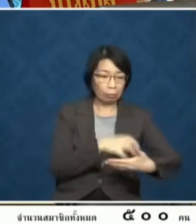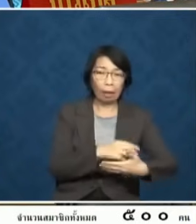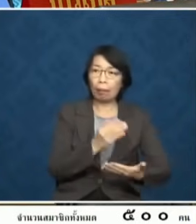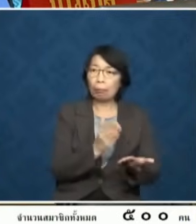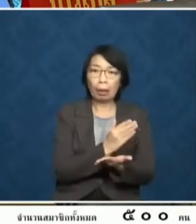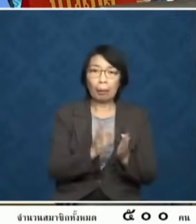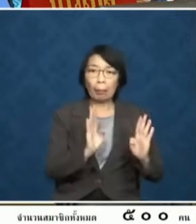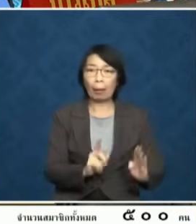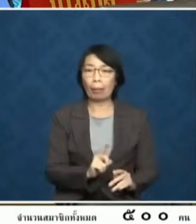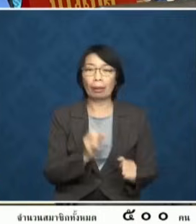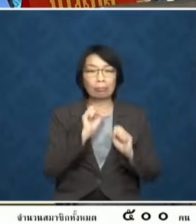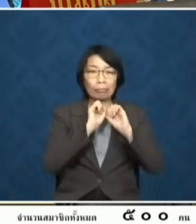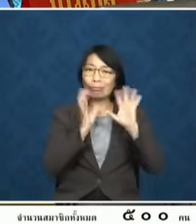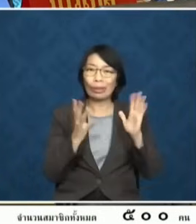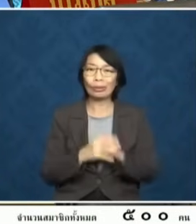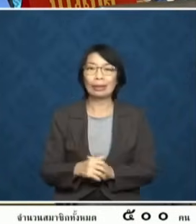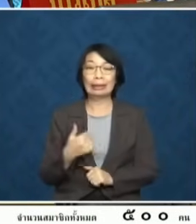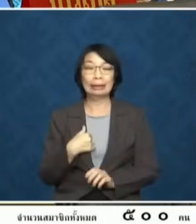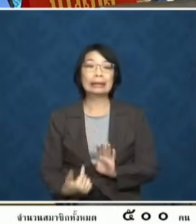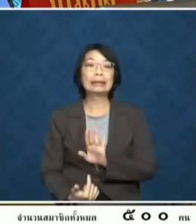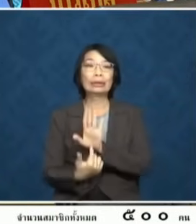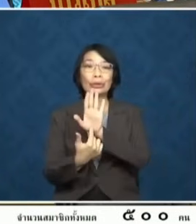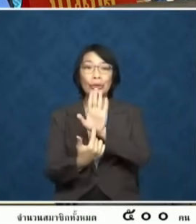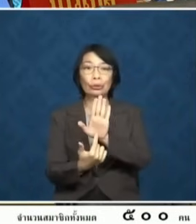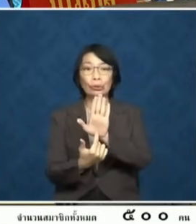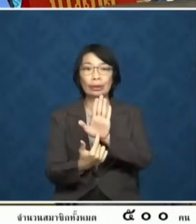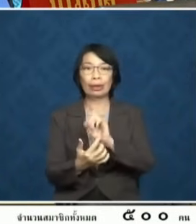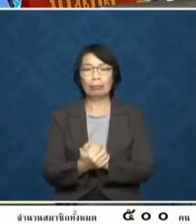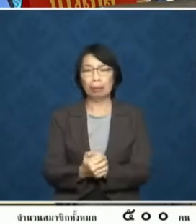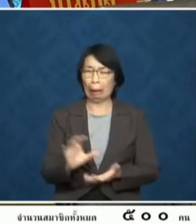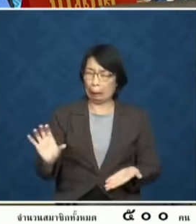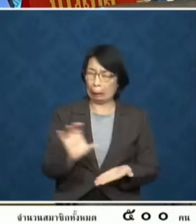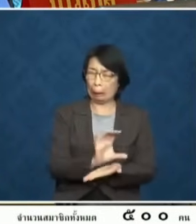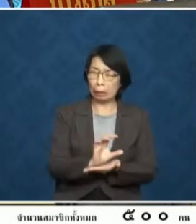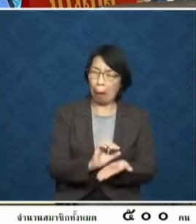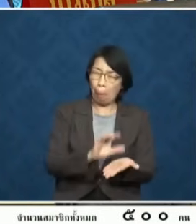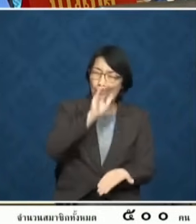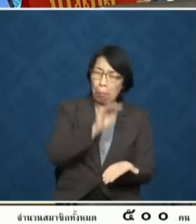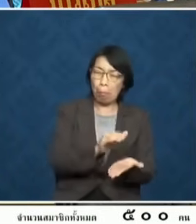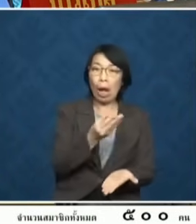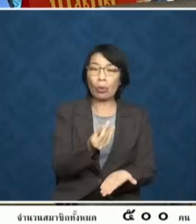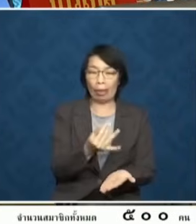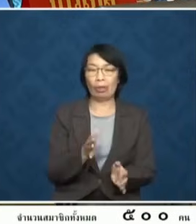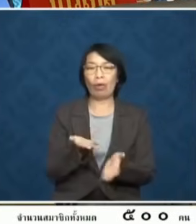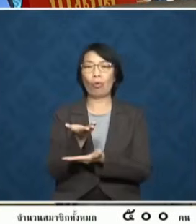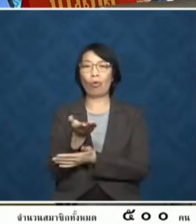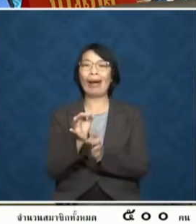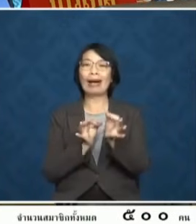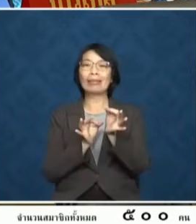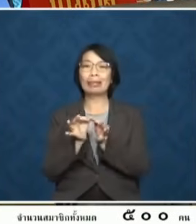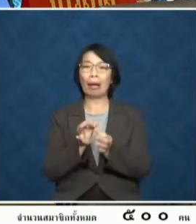ตัวไหนดังนั้นถ้าดิฉันจะยกตัวอย่างให้เห็นว่ารายได้ตรงเนี้ยมันเยอะมากขนาดไหนนะคะดิฉันจะอธิบายแบบนี้ค่ะ